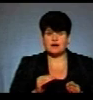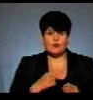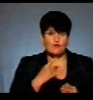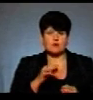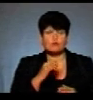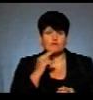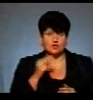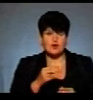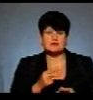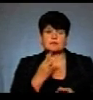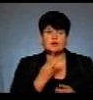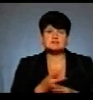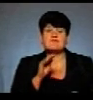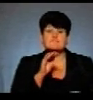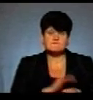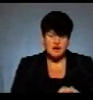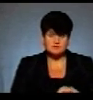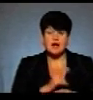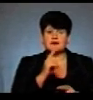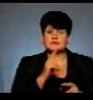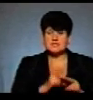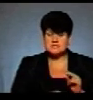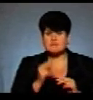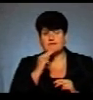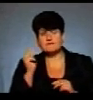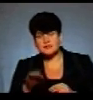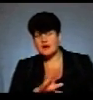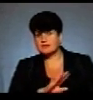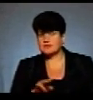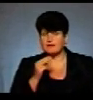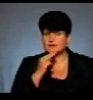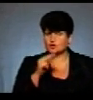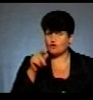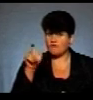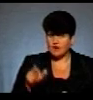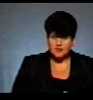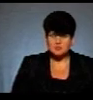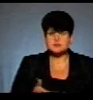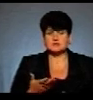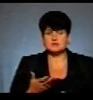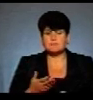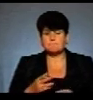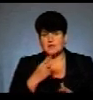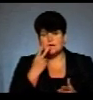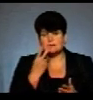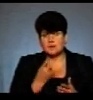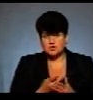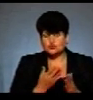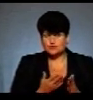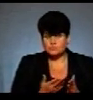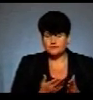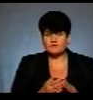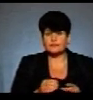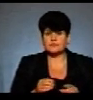лише фіксує факт. А кінцеву вину або невинуватість особи у вчиненні адміністративного правопорушення, передбаченого